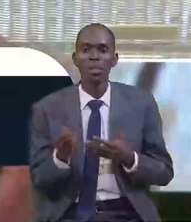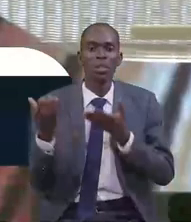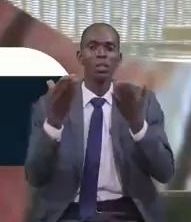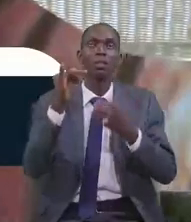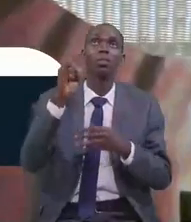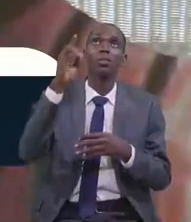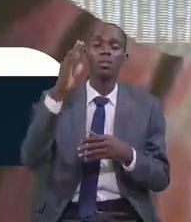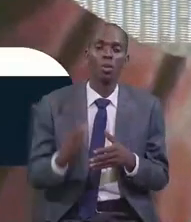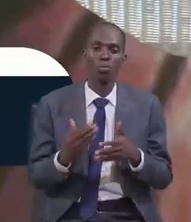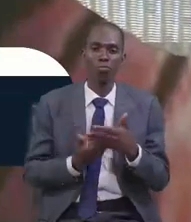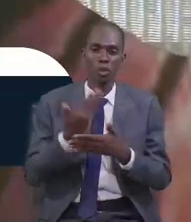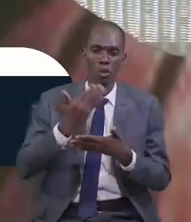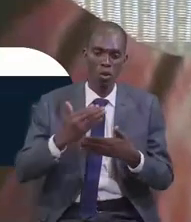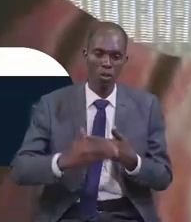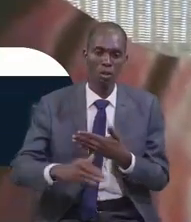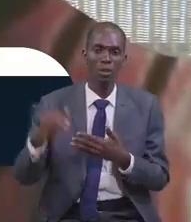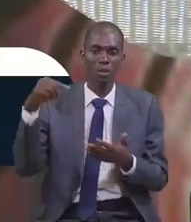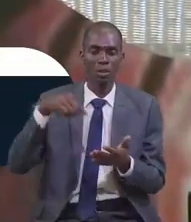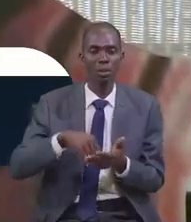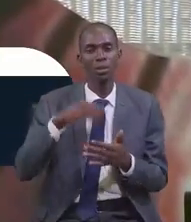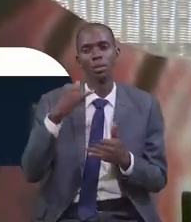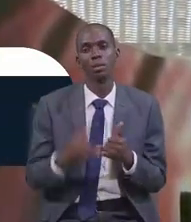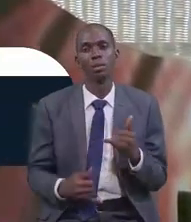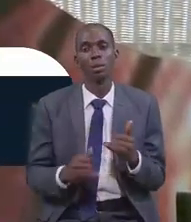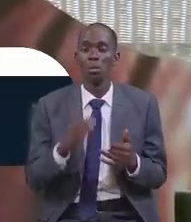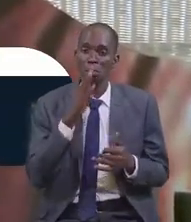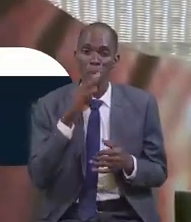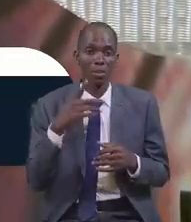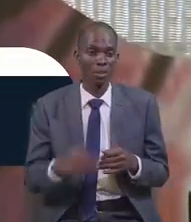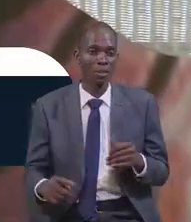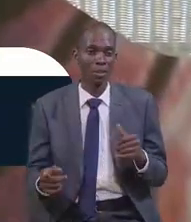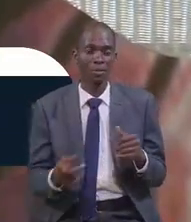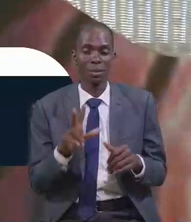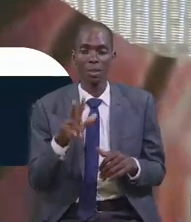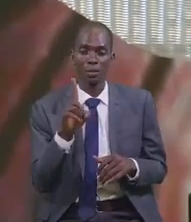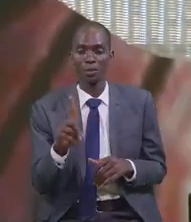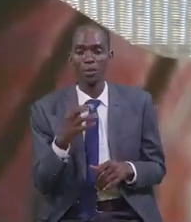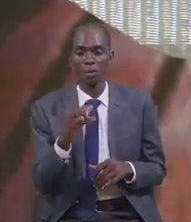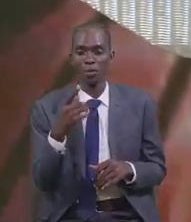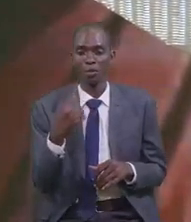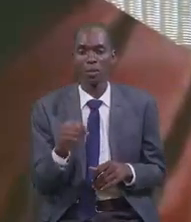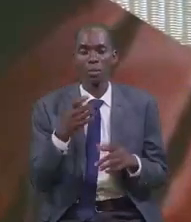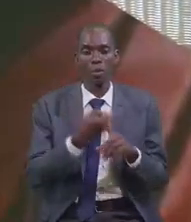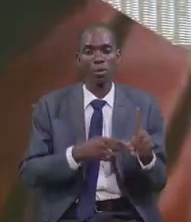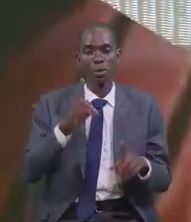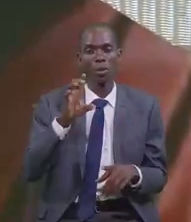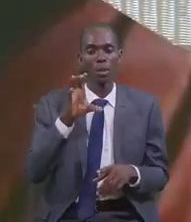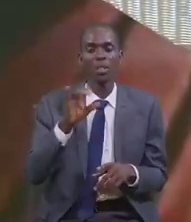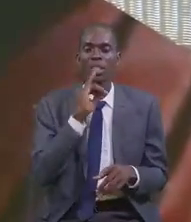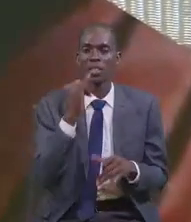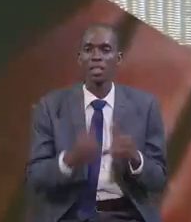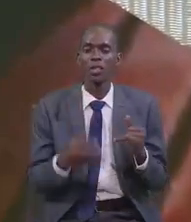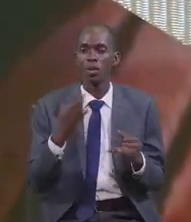Au-delà d'aujourd'hui, aujourd'hui étant le 31 décembre, c'est une fin, la fin de l'année.